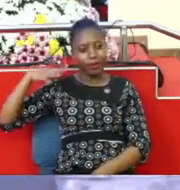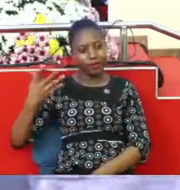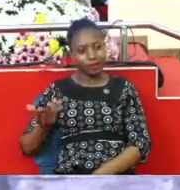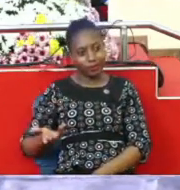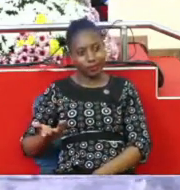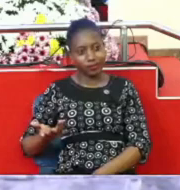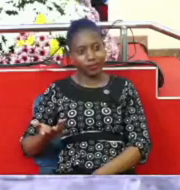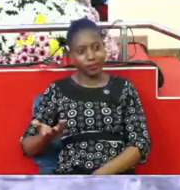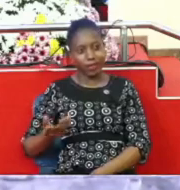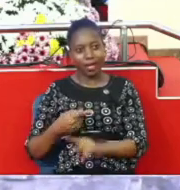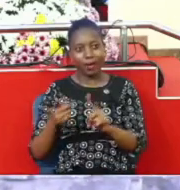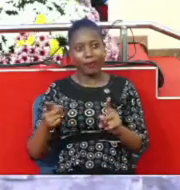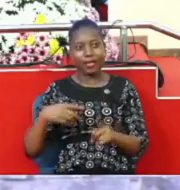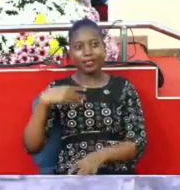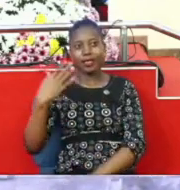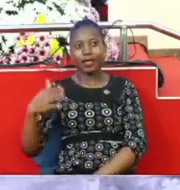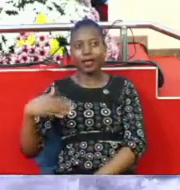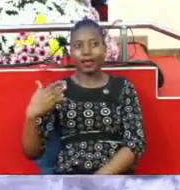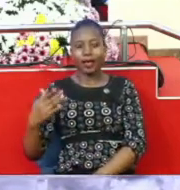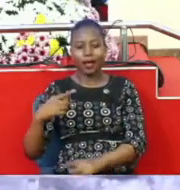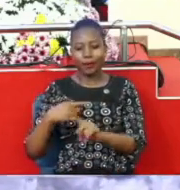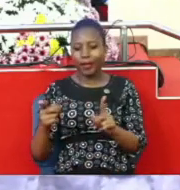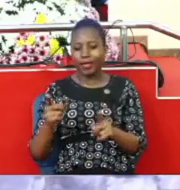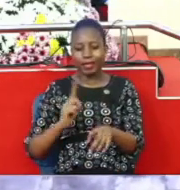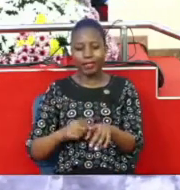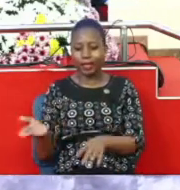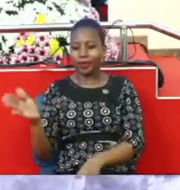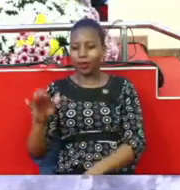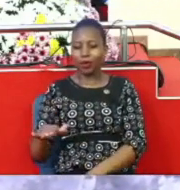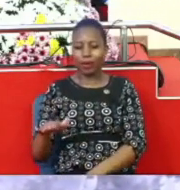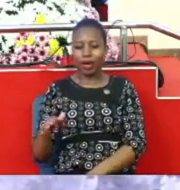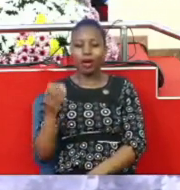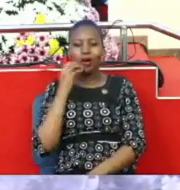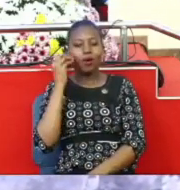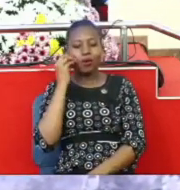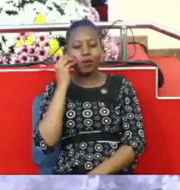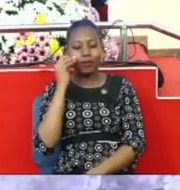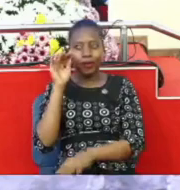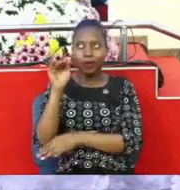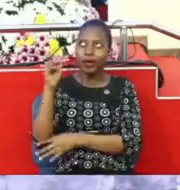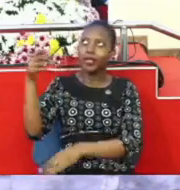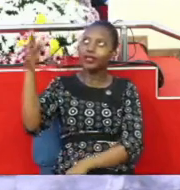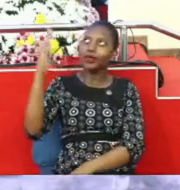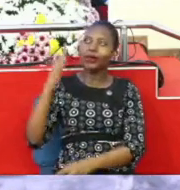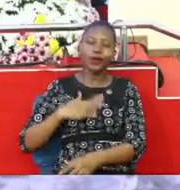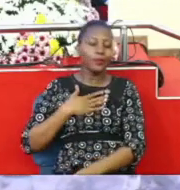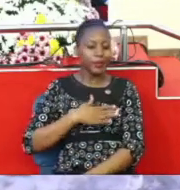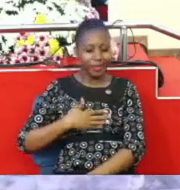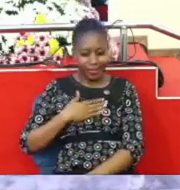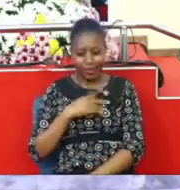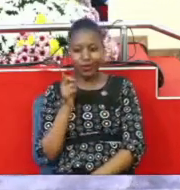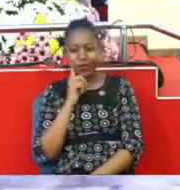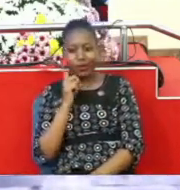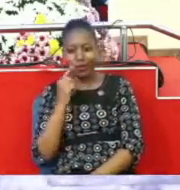lakini kila siku ukirudi nyumbani unalilia Mungu unamwambia nipe kesho. Give me tomorrow. Nipe siku ya